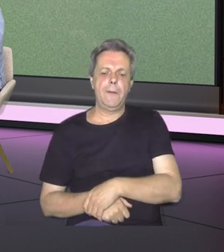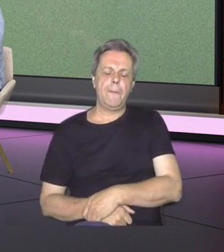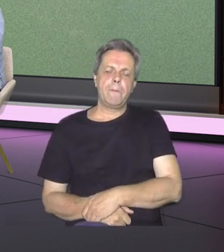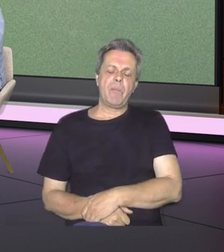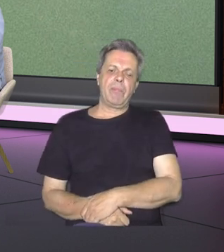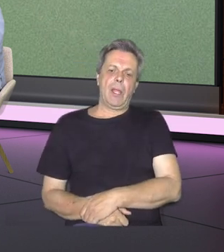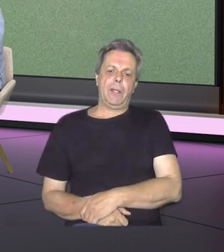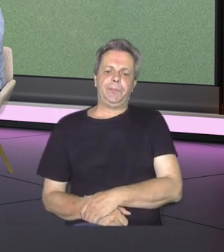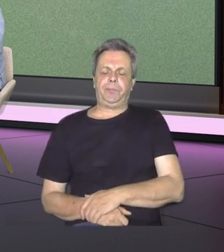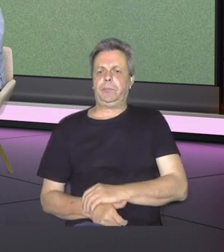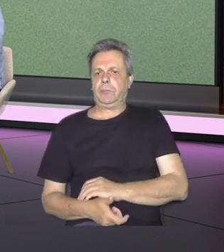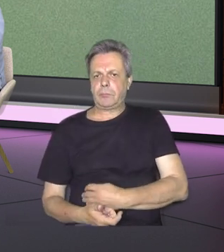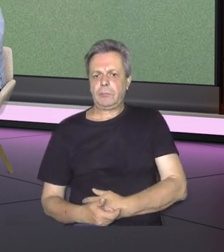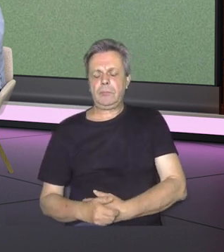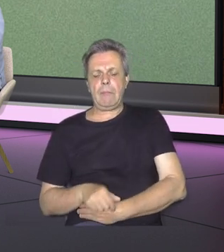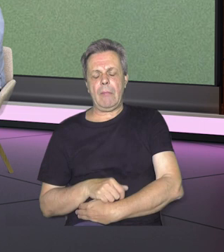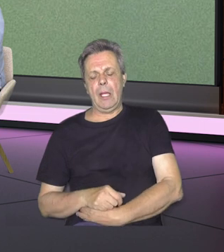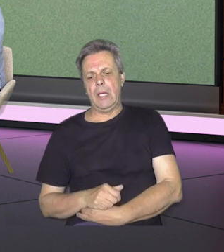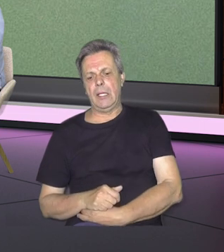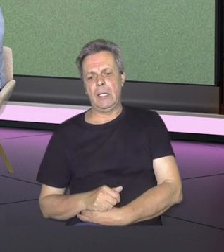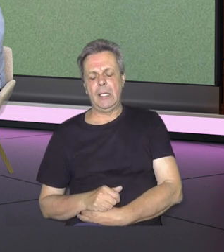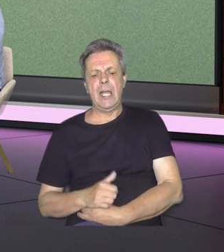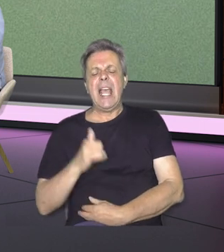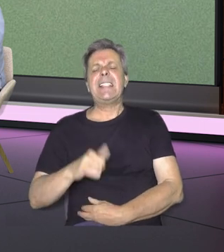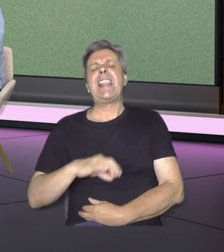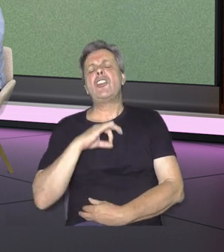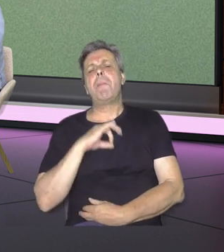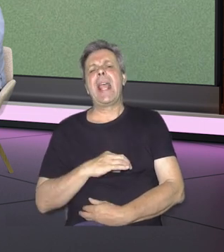Gurbanguly Berdimuhamedov, predsjednik, sadašnji predsjednik